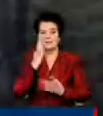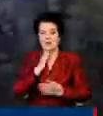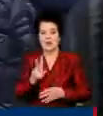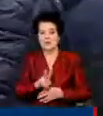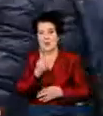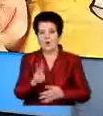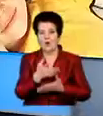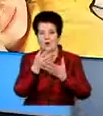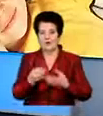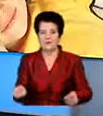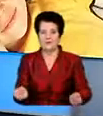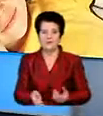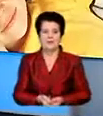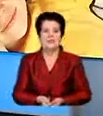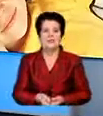o oră.